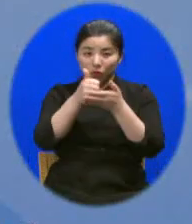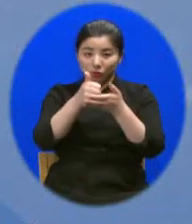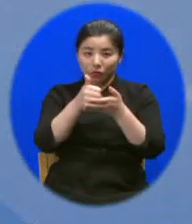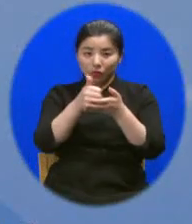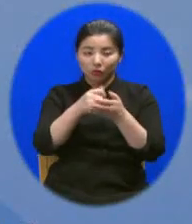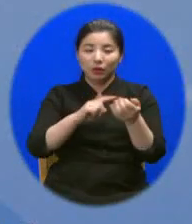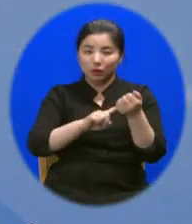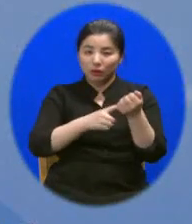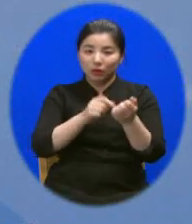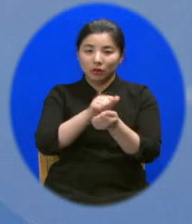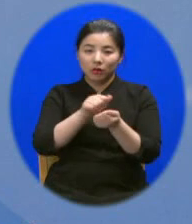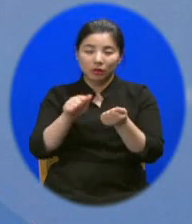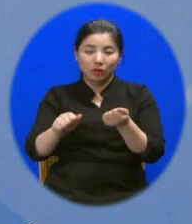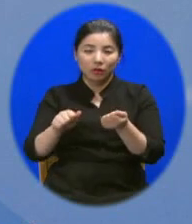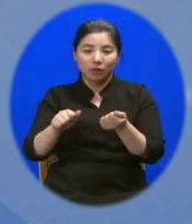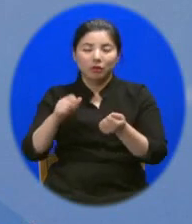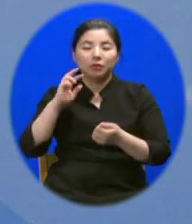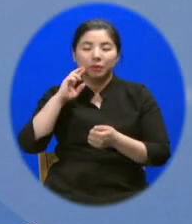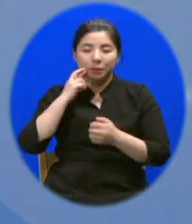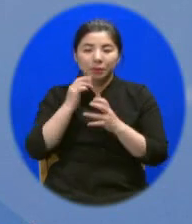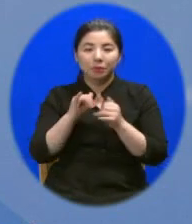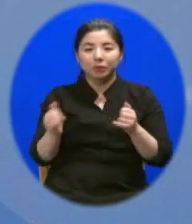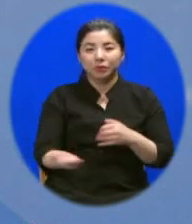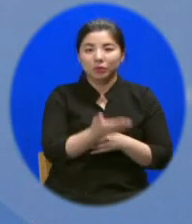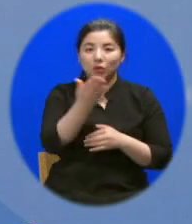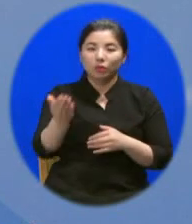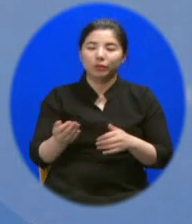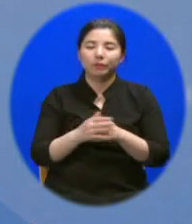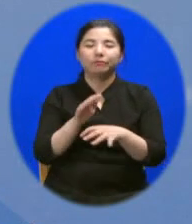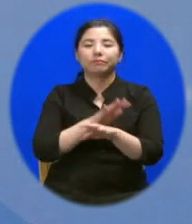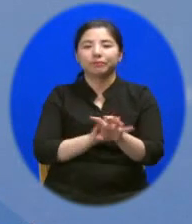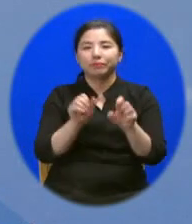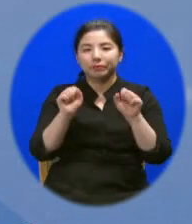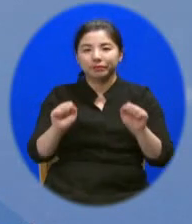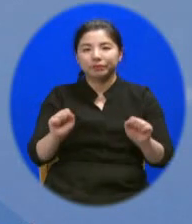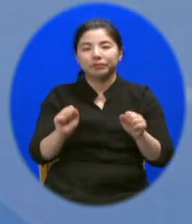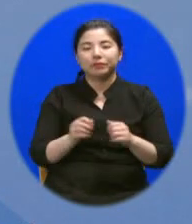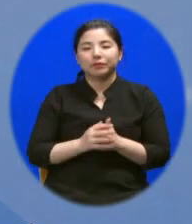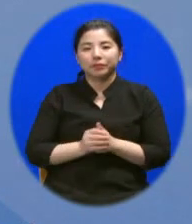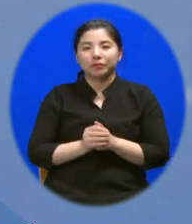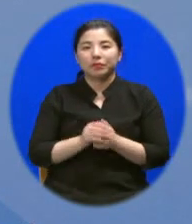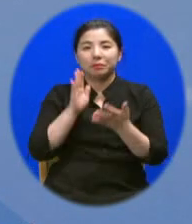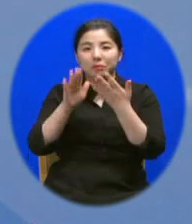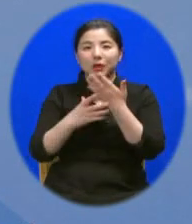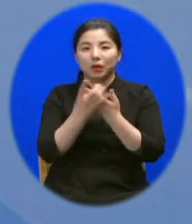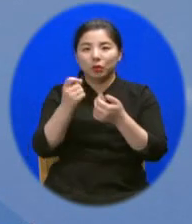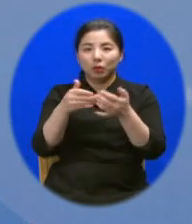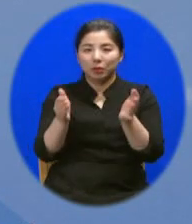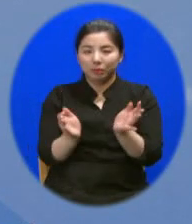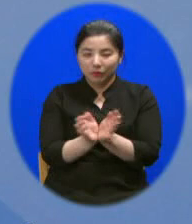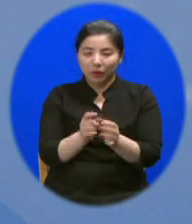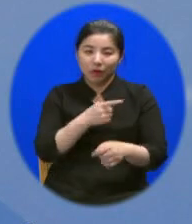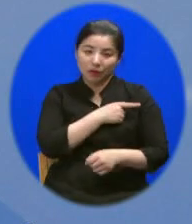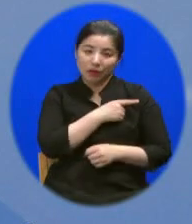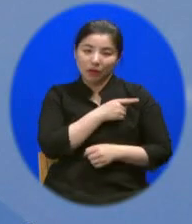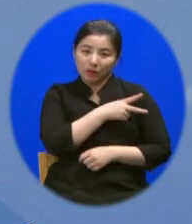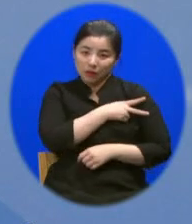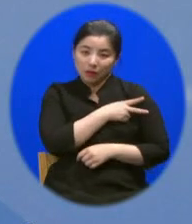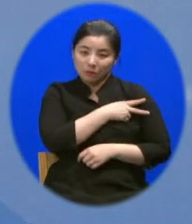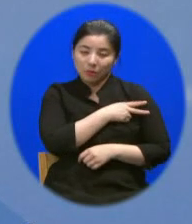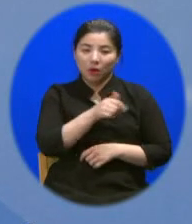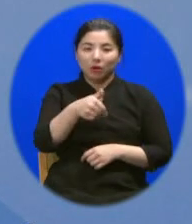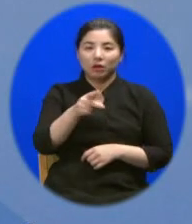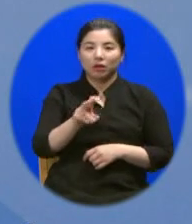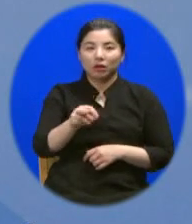증평 진천 음성 국민 여러분 안녕하십니까 미래도 앞당기고 1번 기호 2번